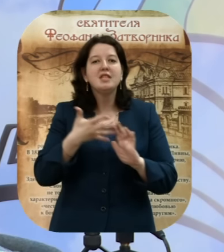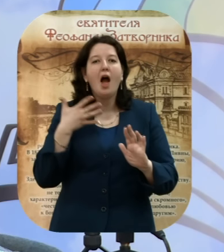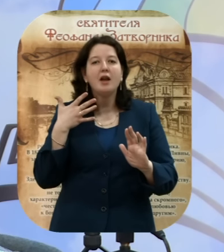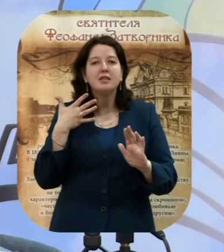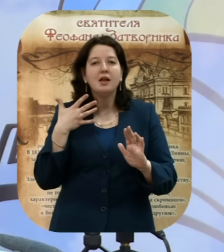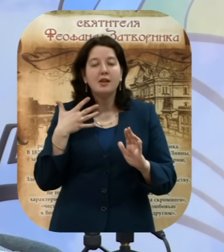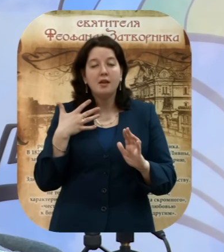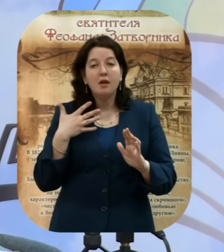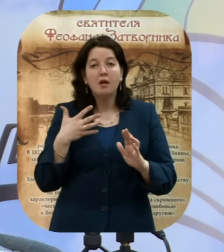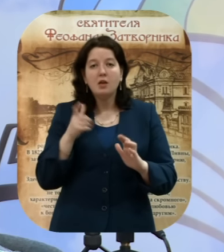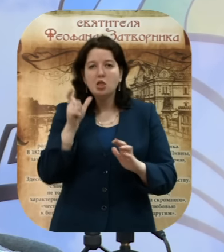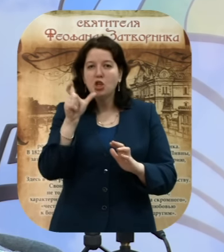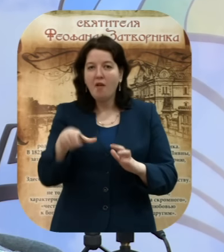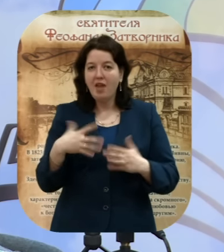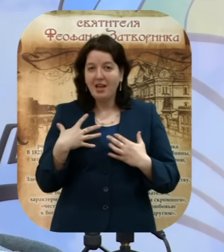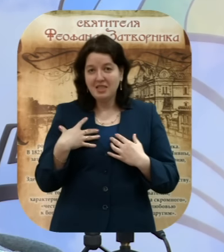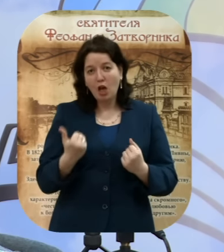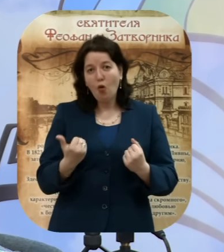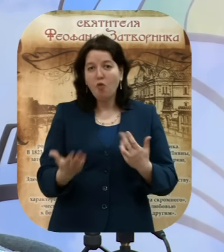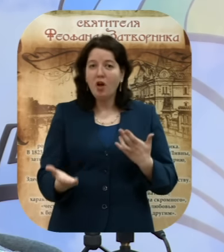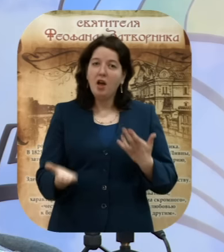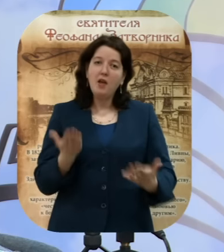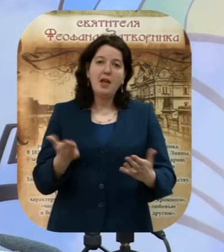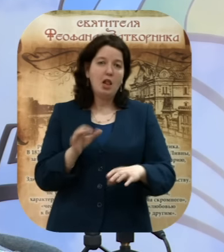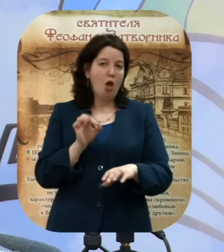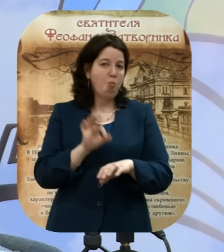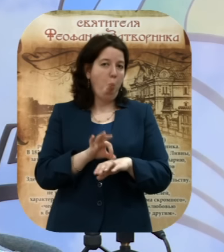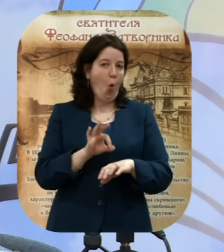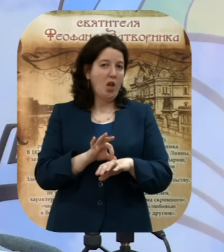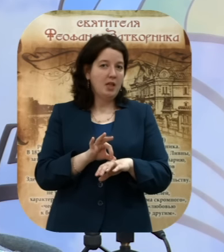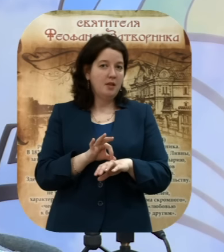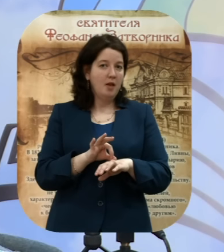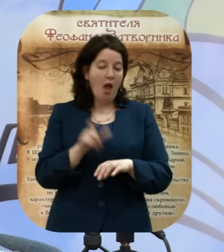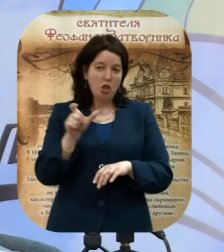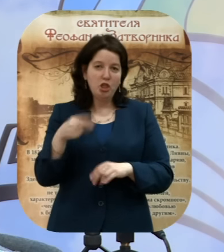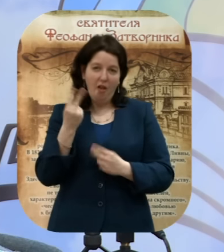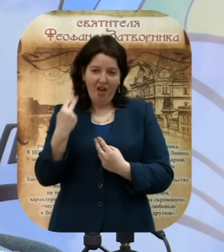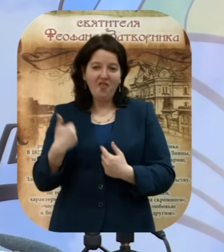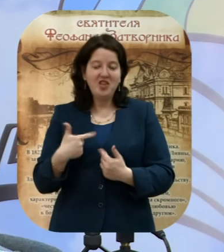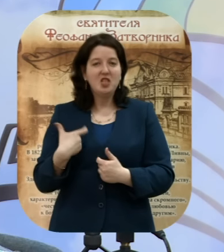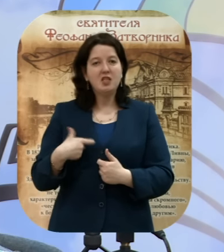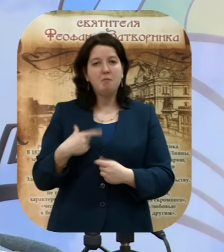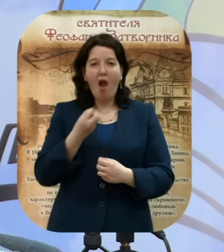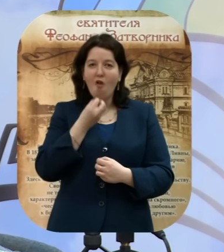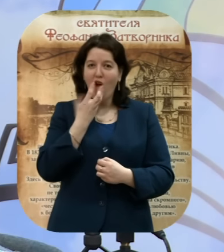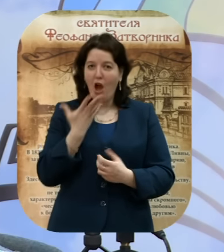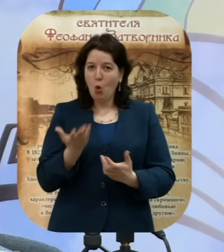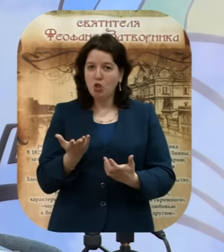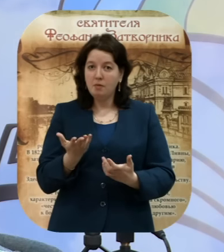узнать, здоров я или болен? Я же вижу себя хорошим.